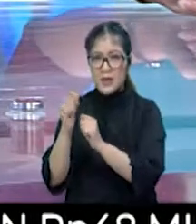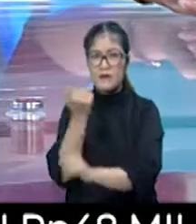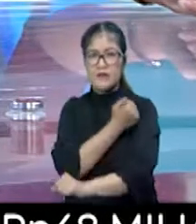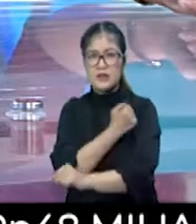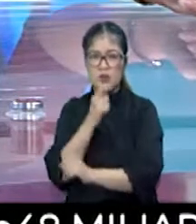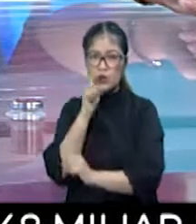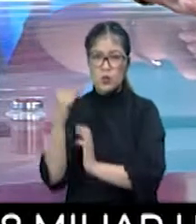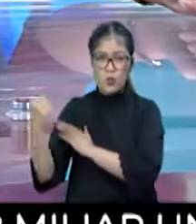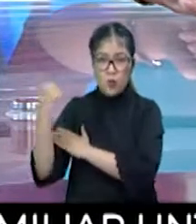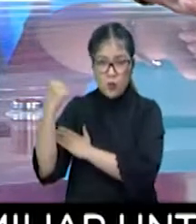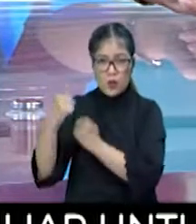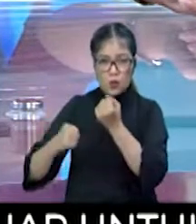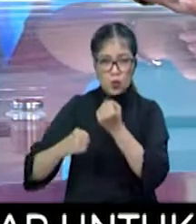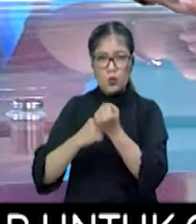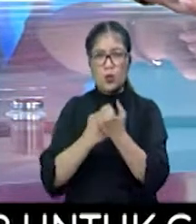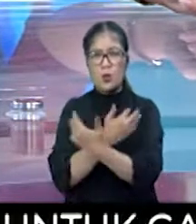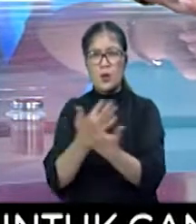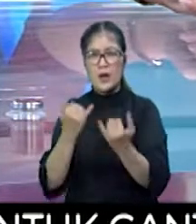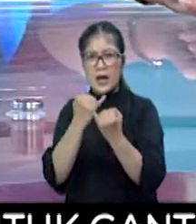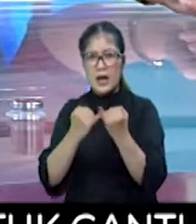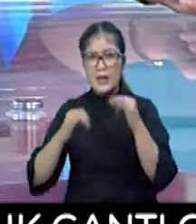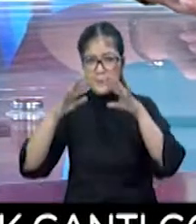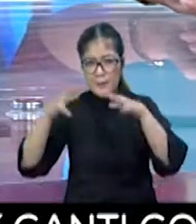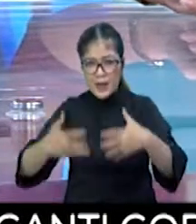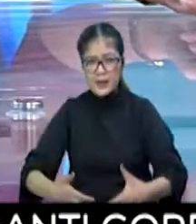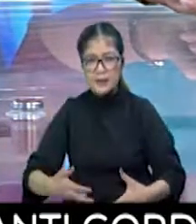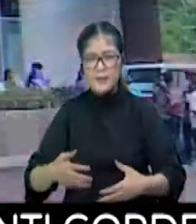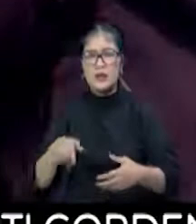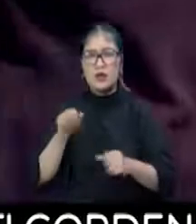untuk mengakhiri pandemi COVID-19 di tanah air.